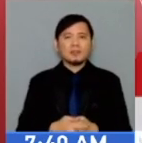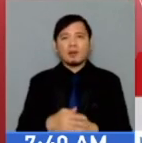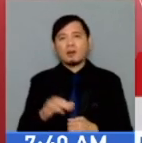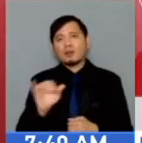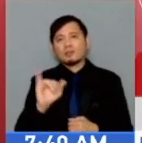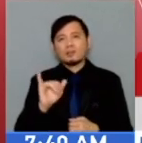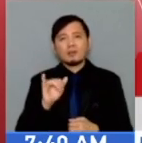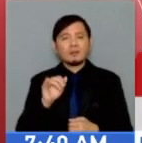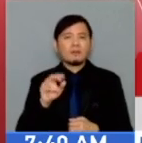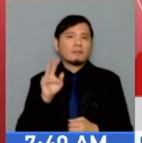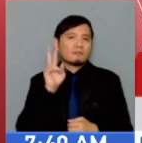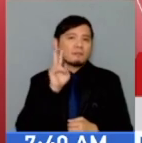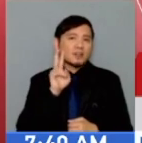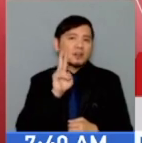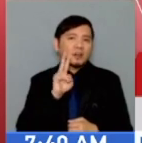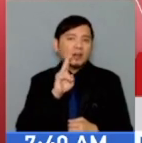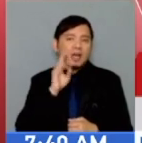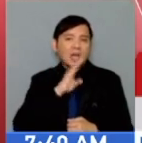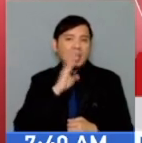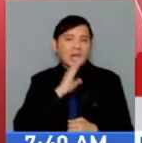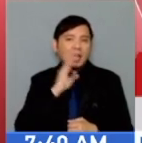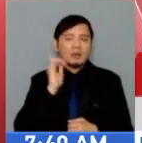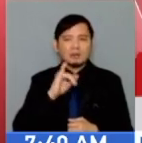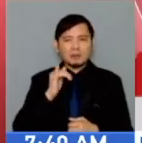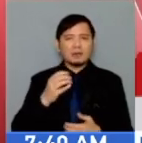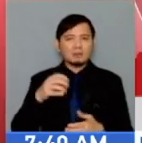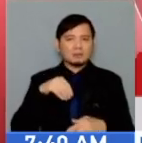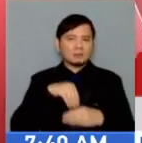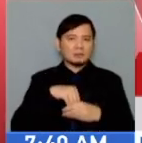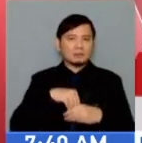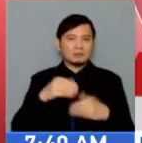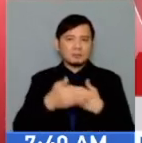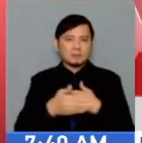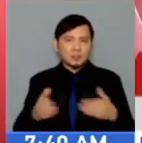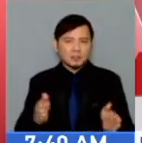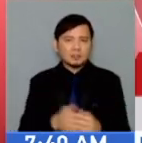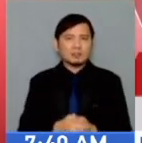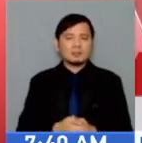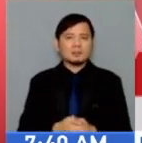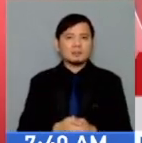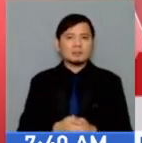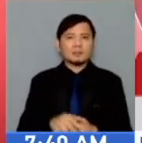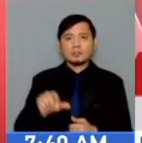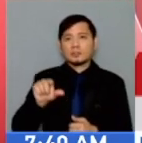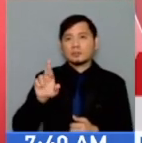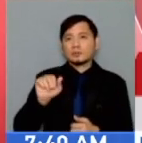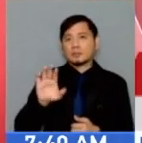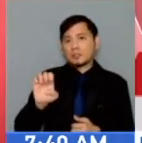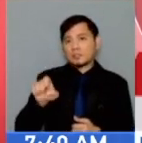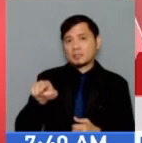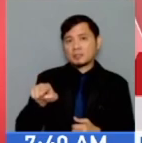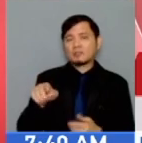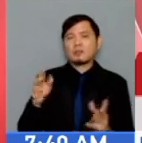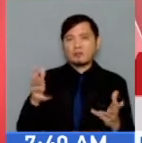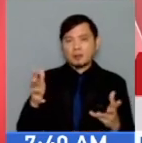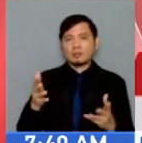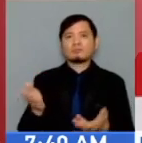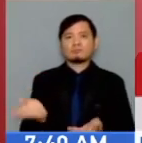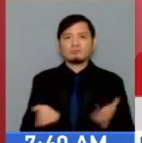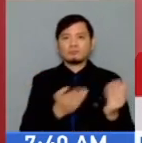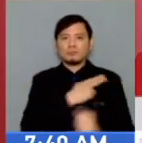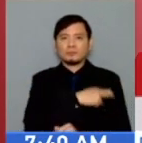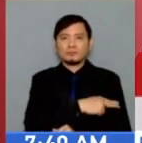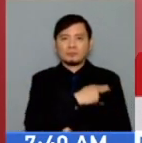etc. Opo. And naipasok na pala ni Grace sa ospital. So, nandun pa rin kay Pempe